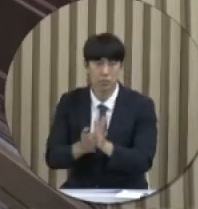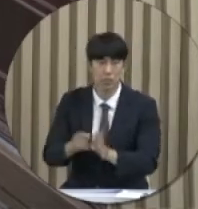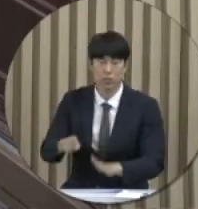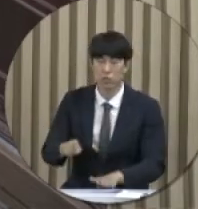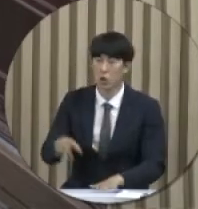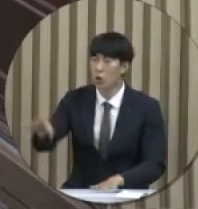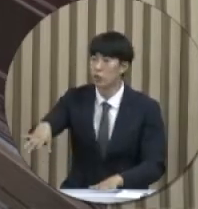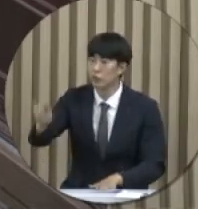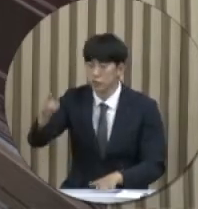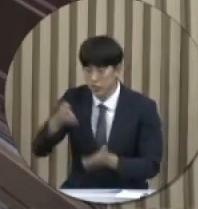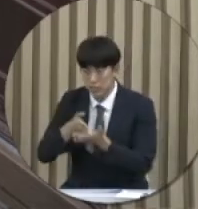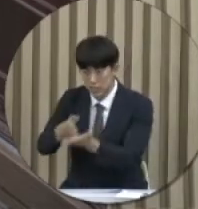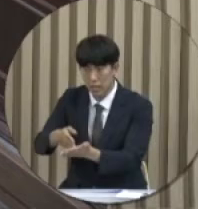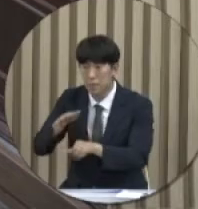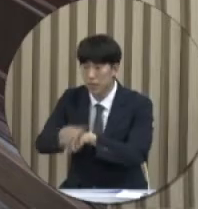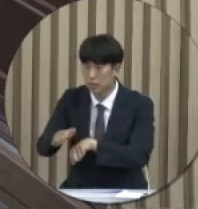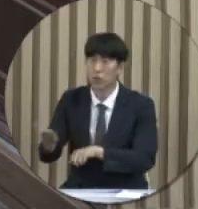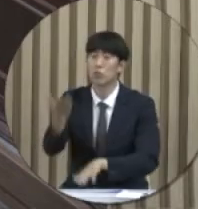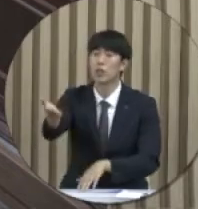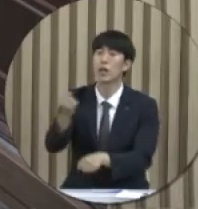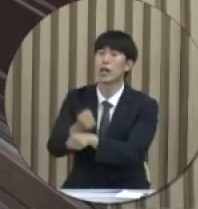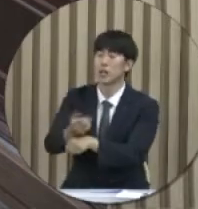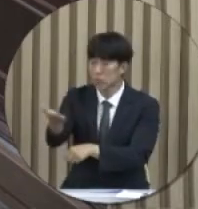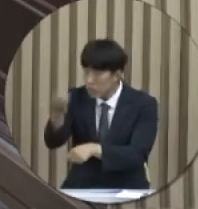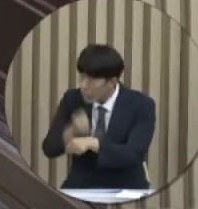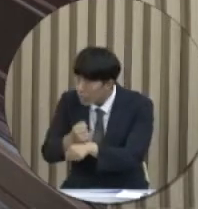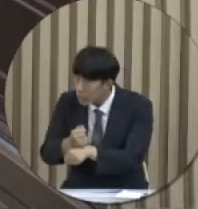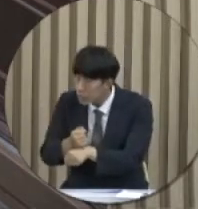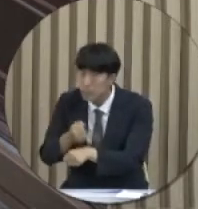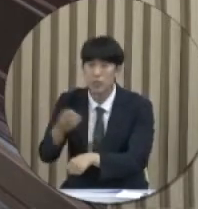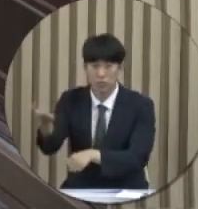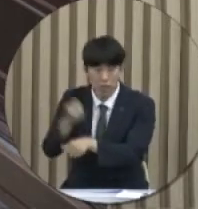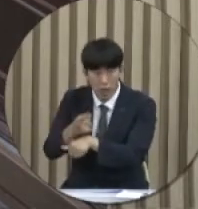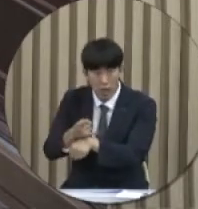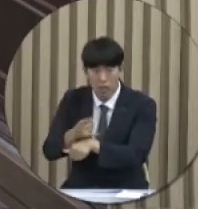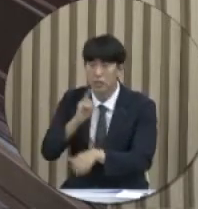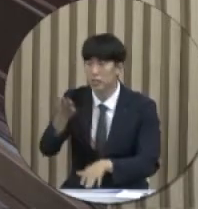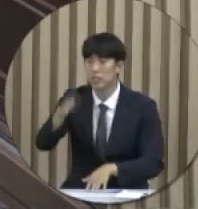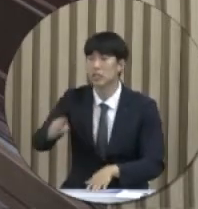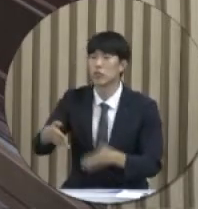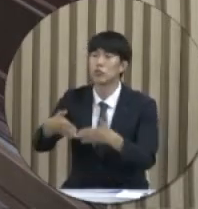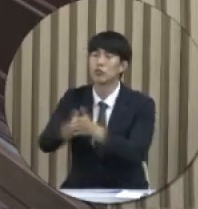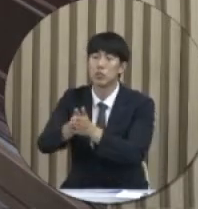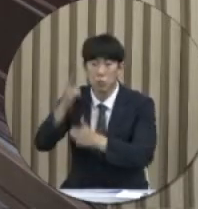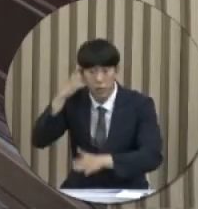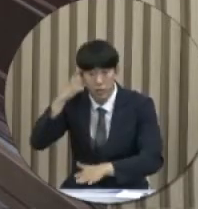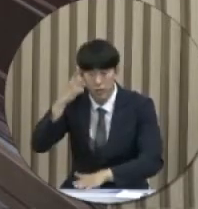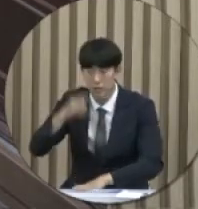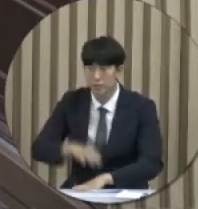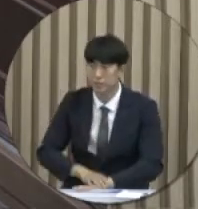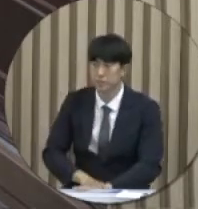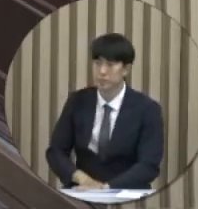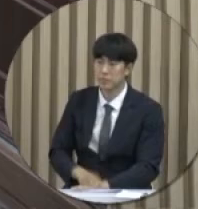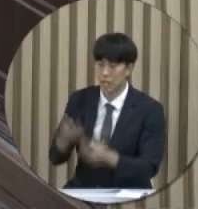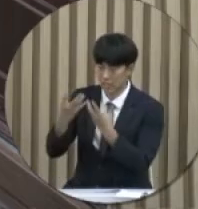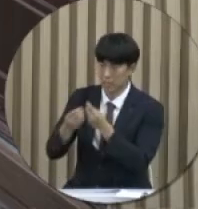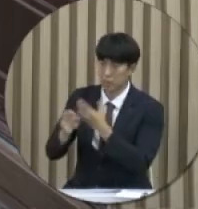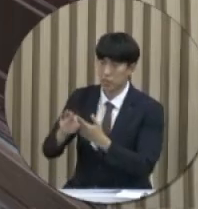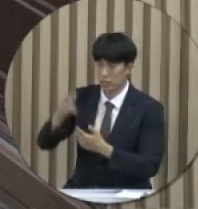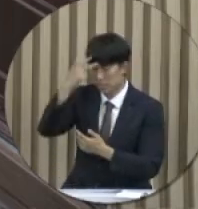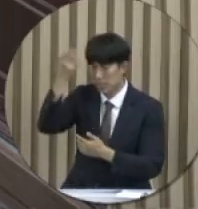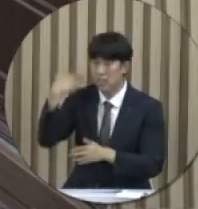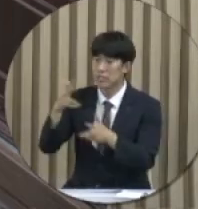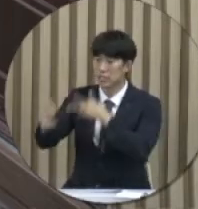제한 방식으로 당신들이 하세요라고 했는데 그게 중단된 이유 중에 하나는 예를 들면 기존의